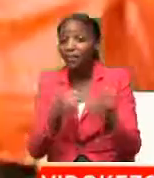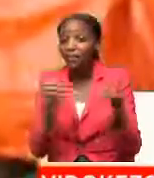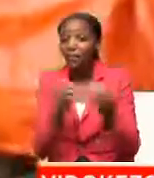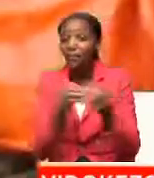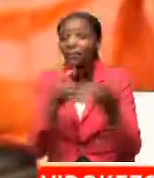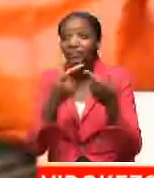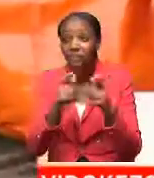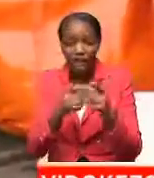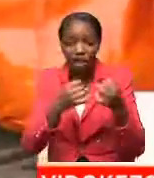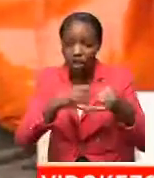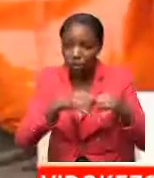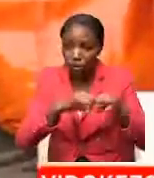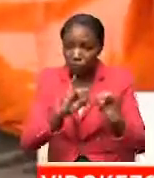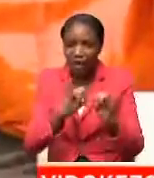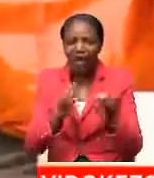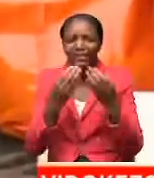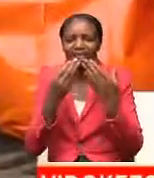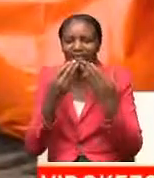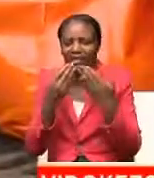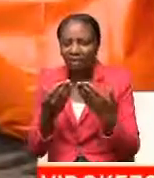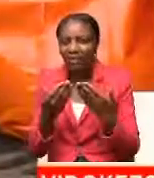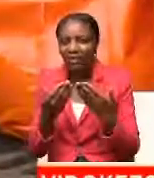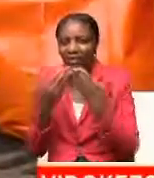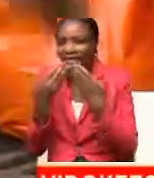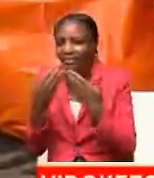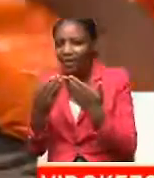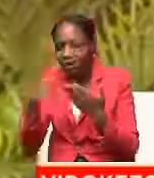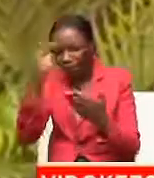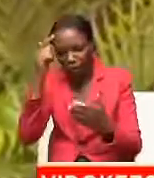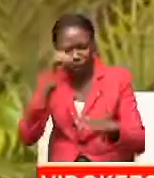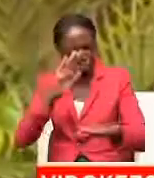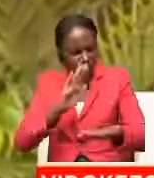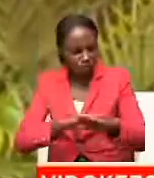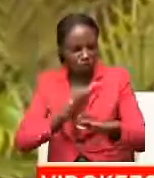gesture of appreciation because of